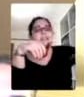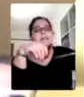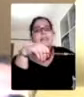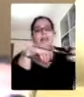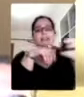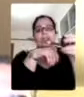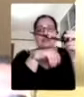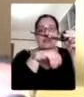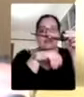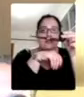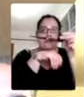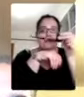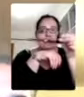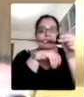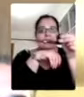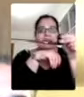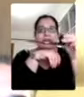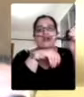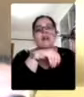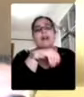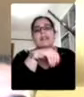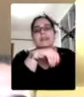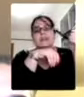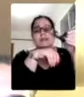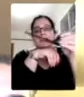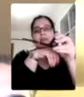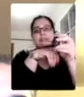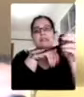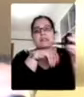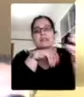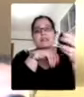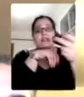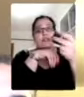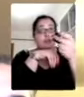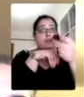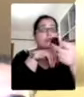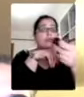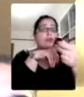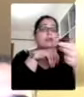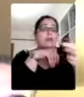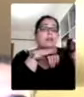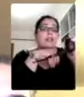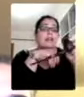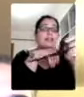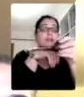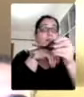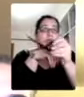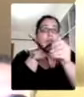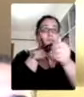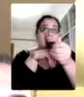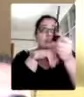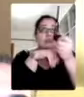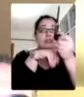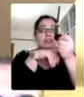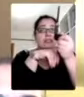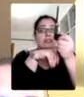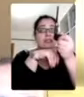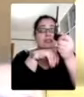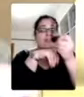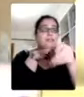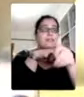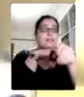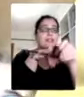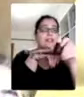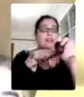buna hakimiyet azalıyor. Bing o hakimiyeti kurabildiğiniz çünkü bir taraftan da Bruno bunları çok